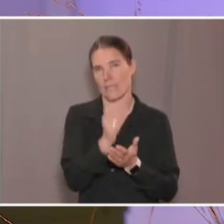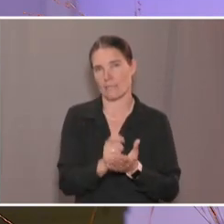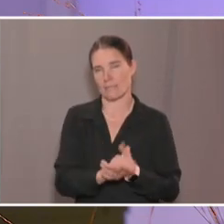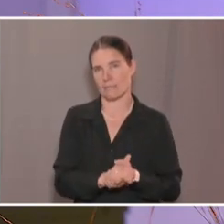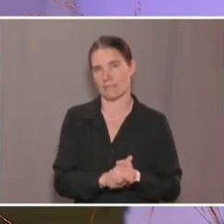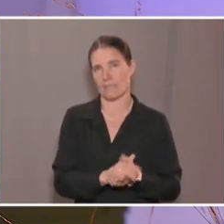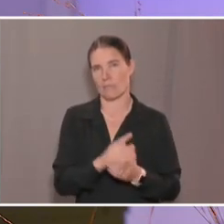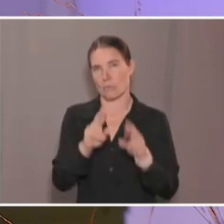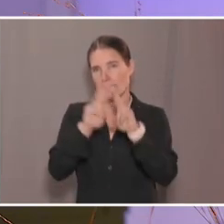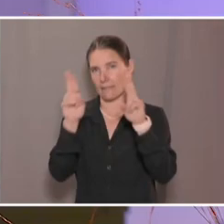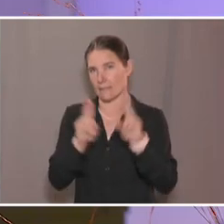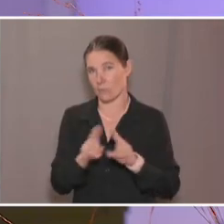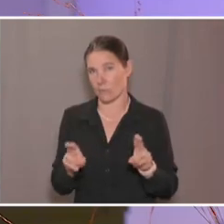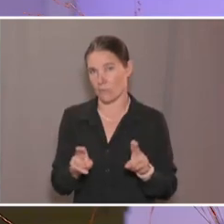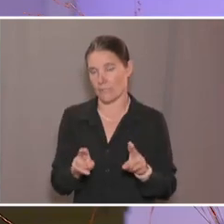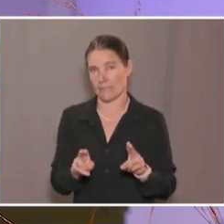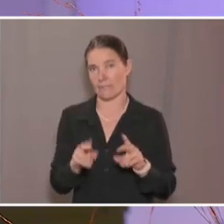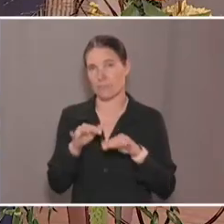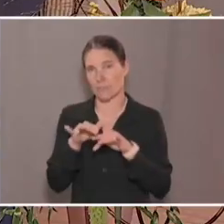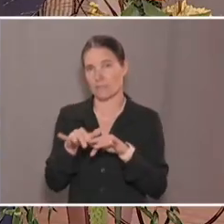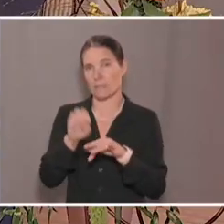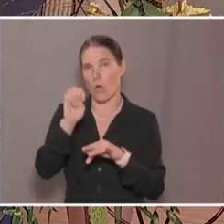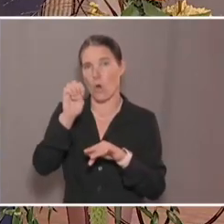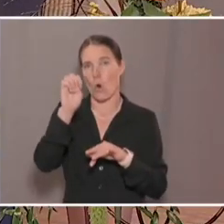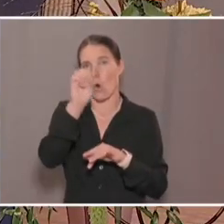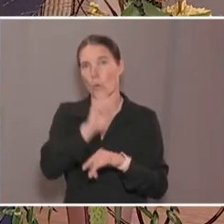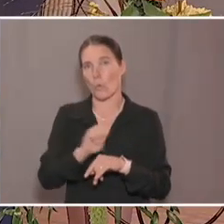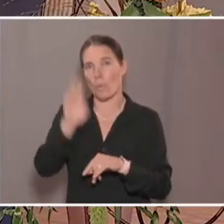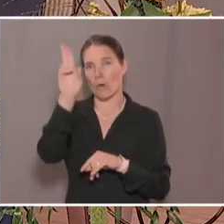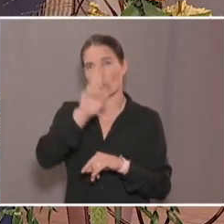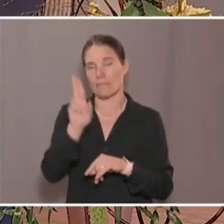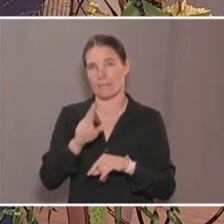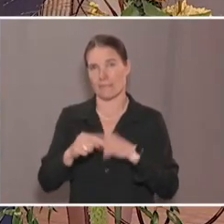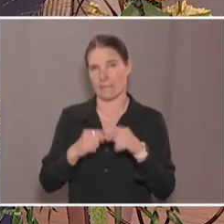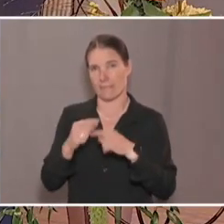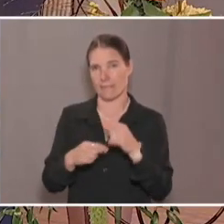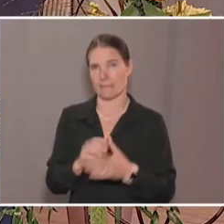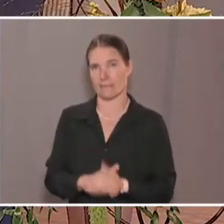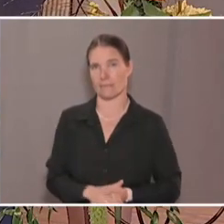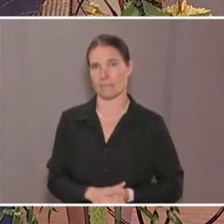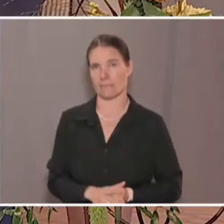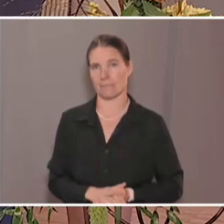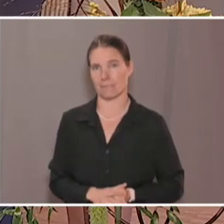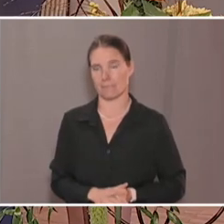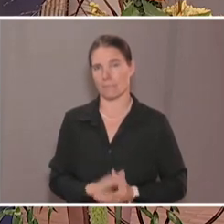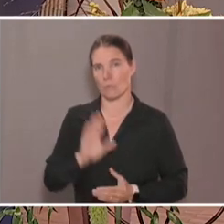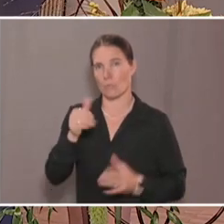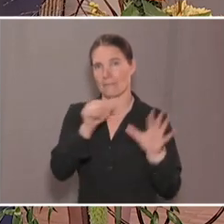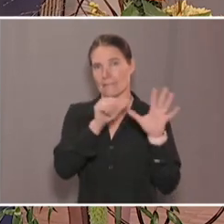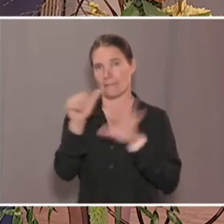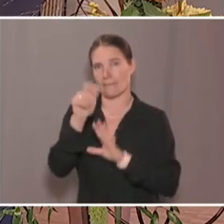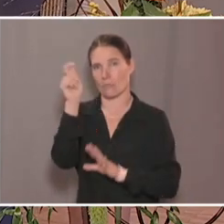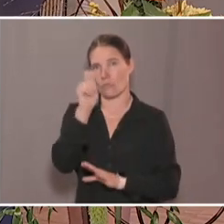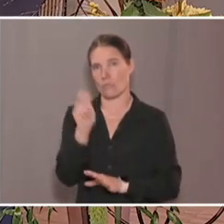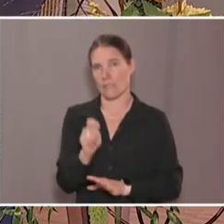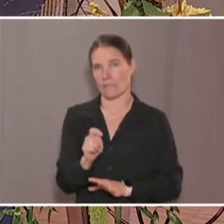zur international renommierten Europa-Universität entwickelt hat und heute inzwischen über 6.000